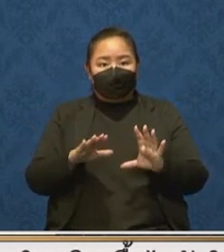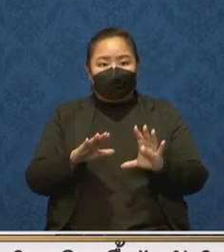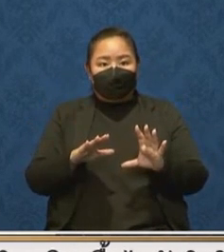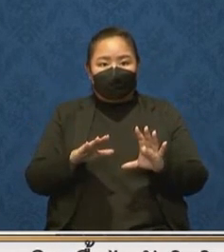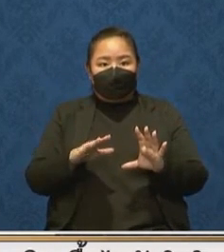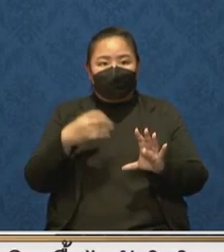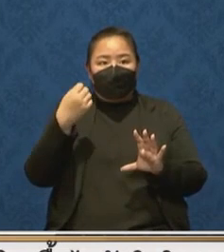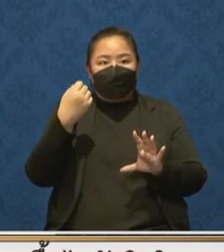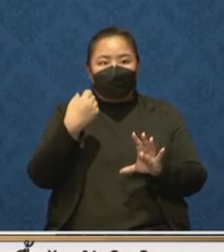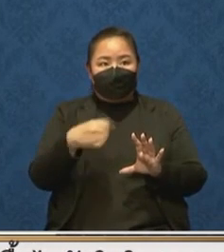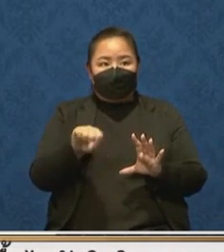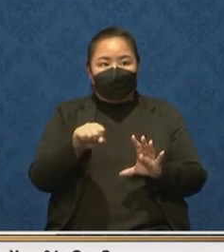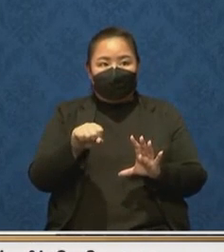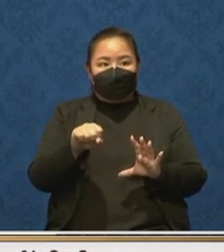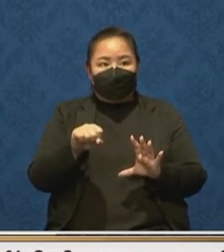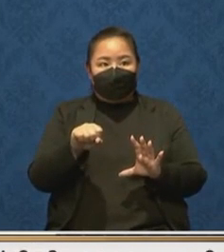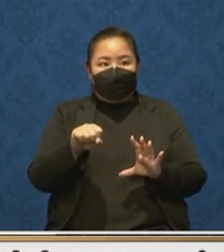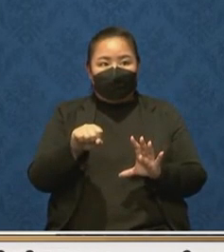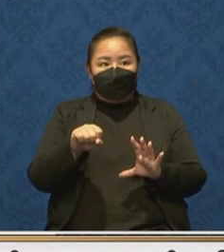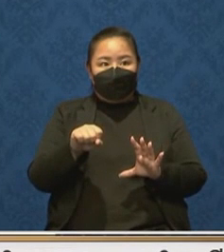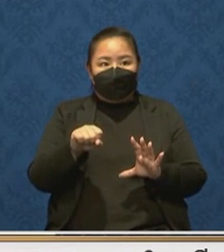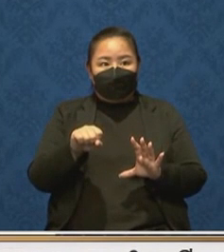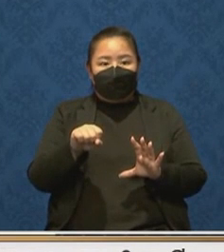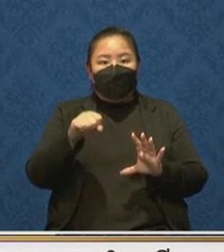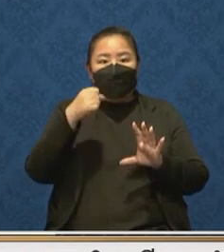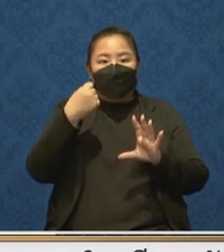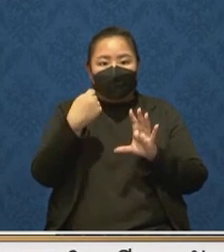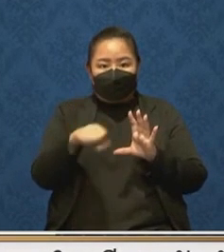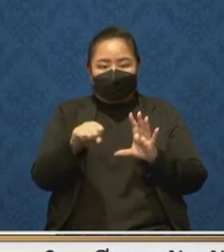เชื้อโควิเพิมขึ้ 14.38%